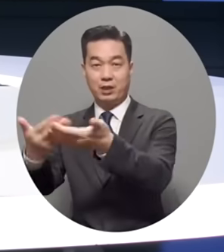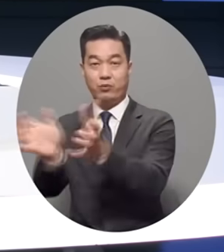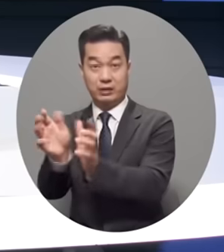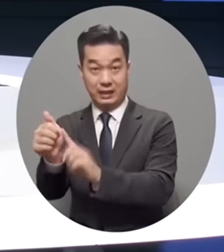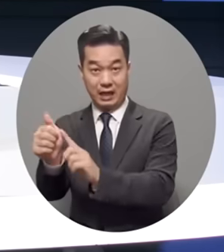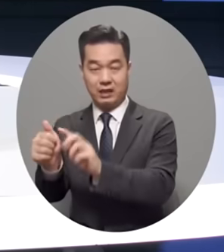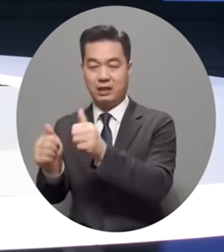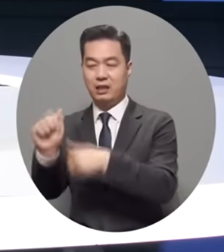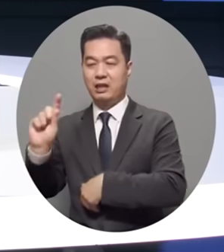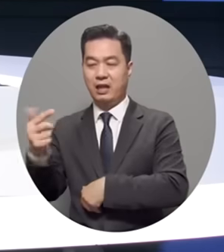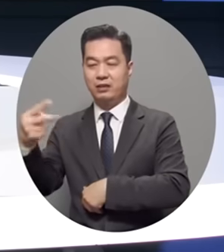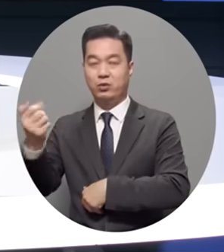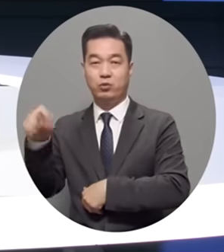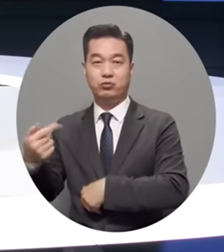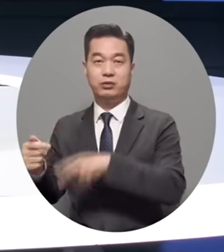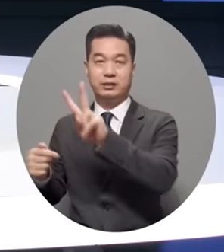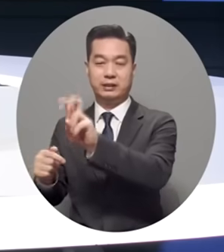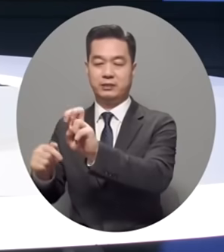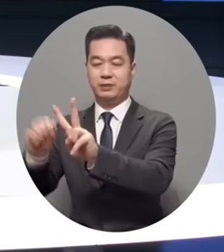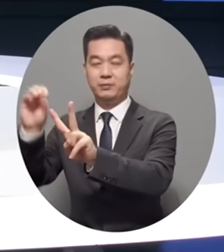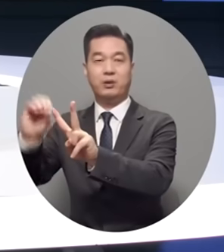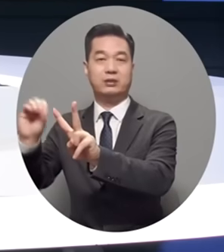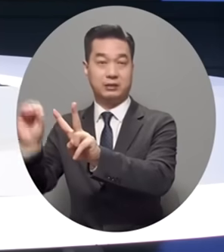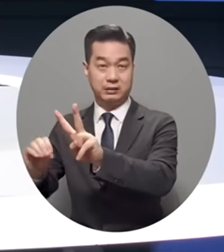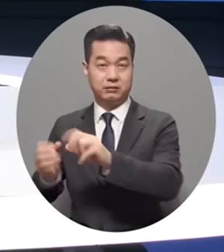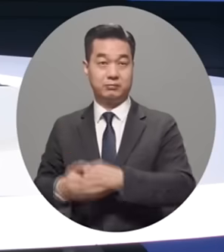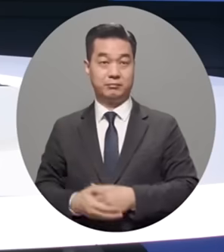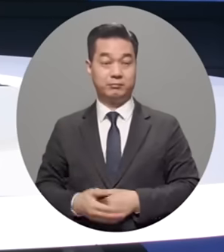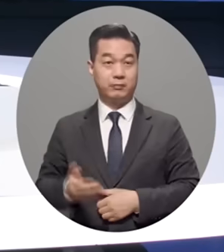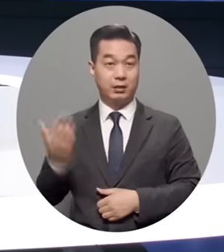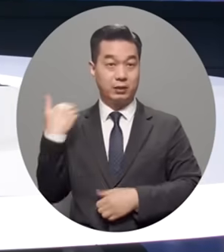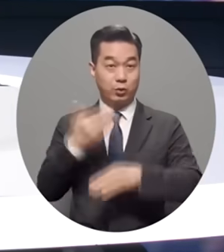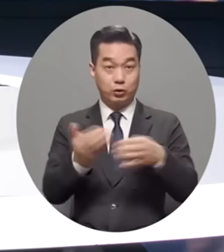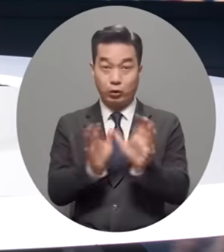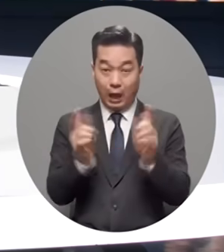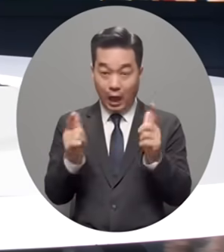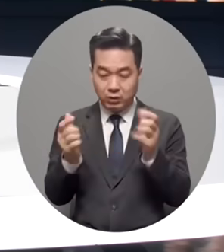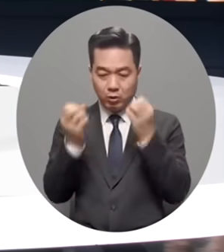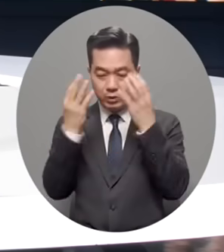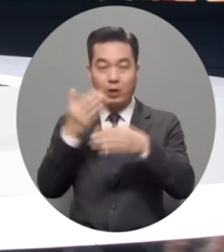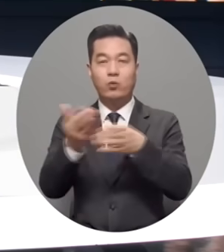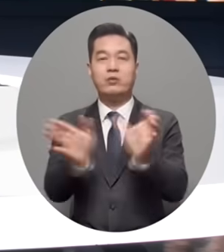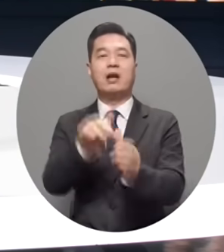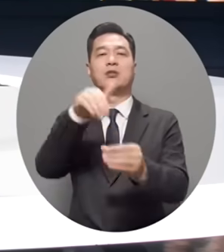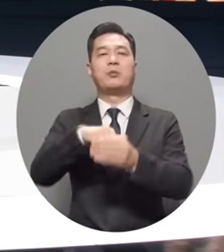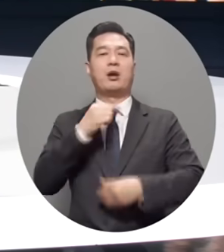오차 범위 내에 있었습니다. 기존 정당이 아닌 신당에 투표할 의향이 있다는 응답은